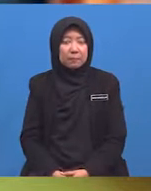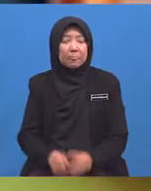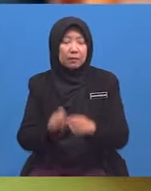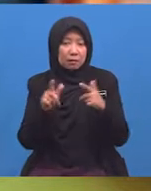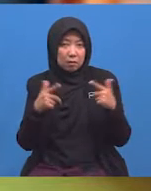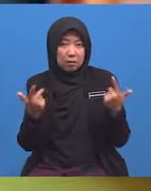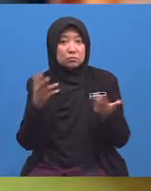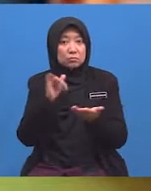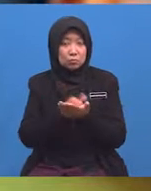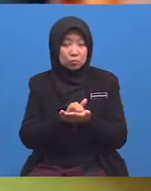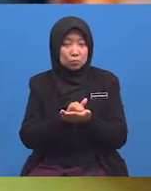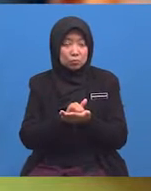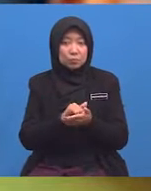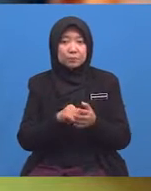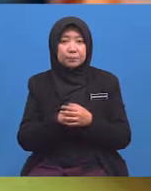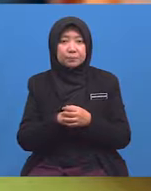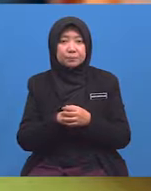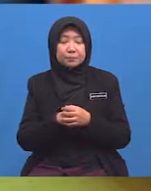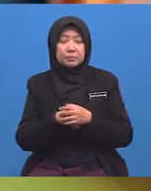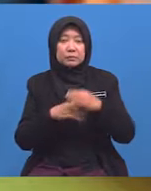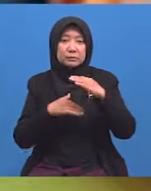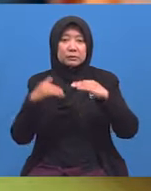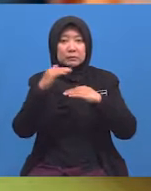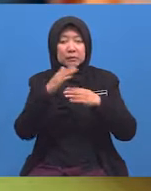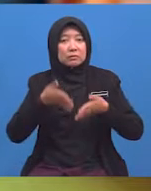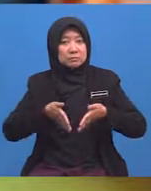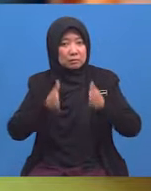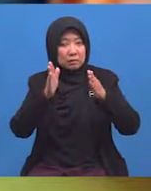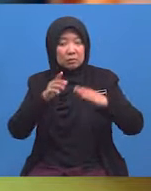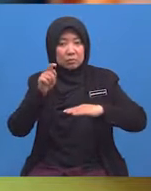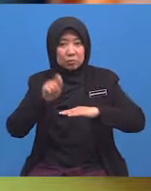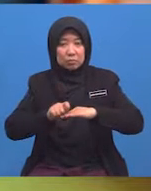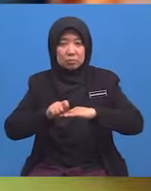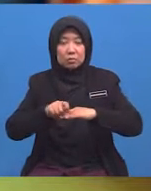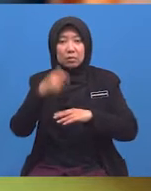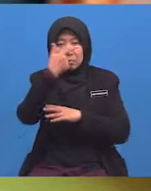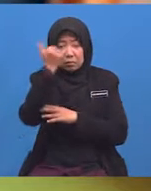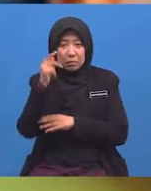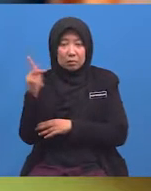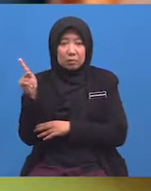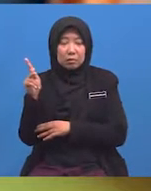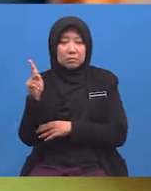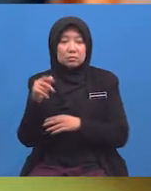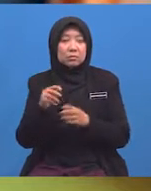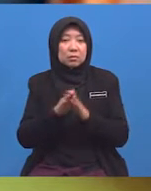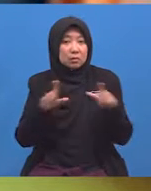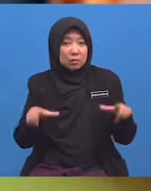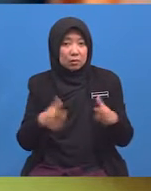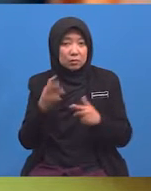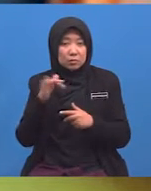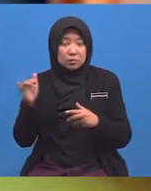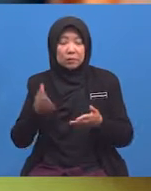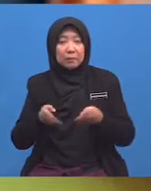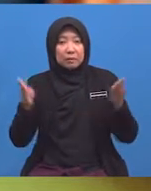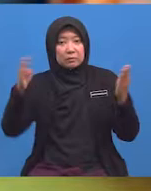Selain itu, murid-murid, pembinaan jalan raya berturap juga menjadi punca berlakunya